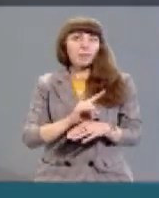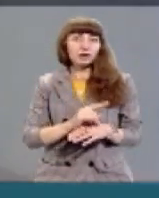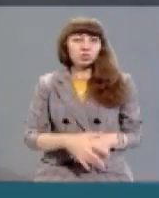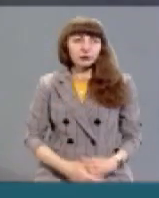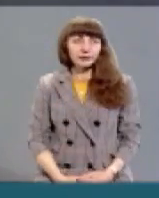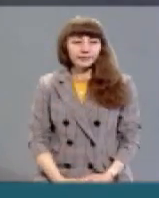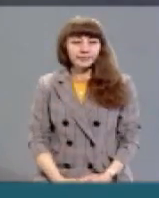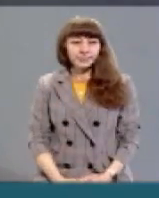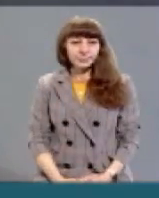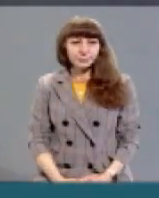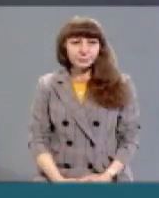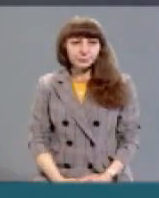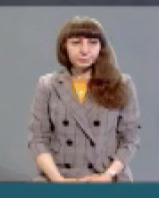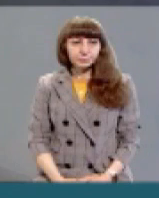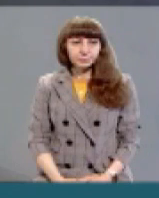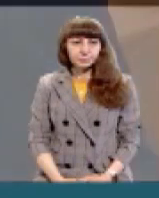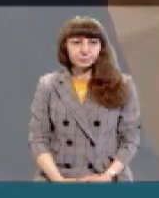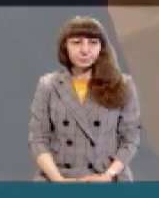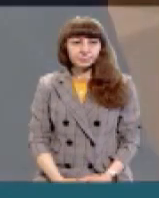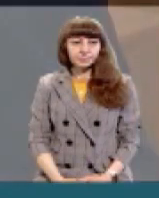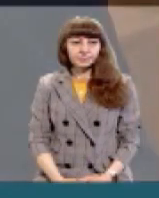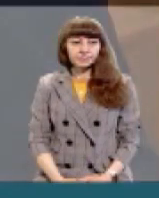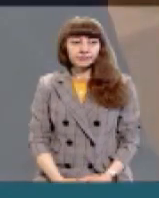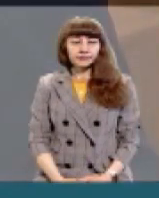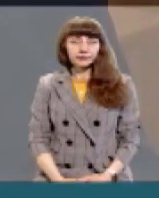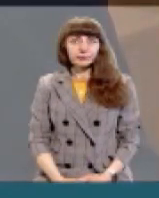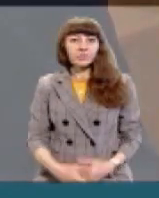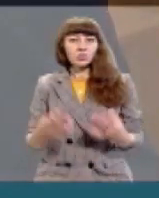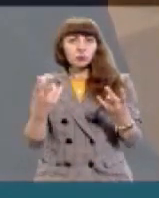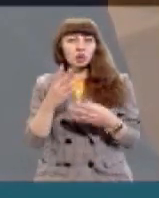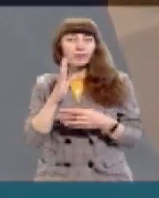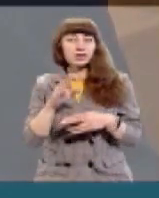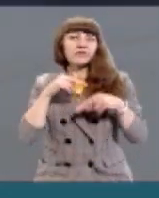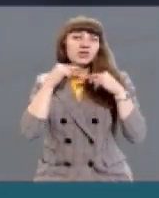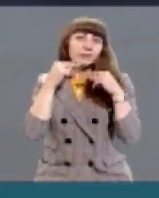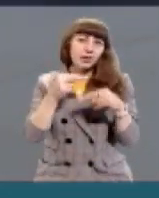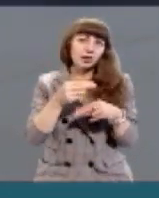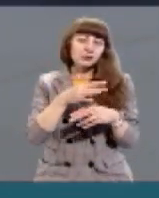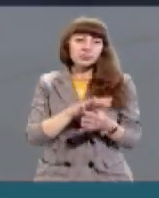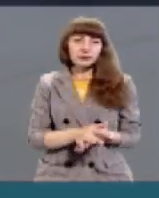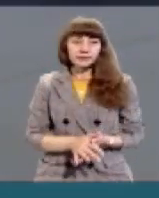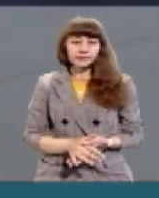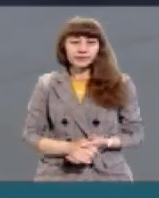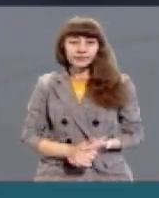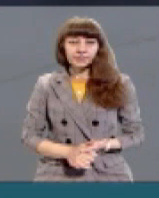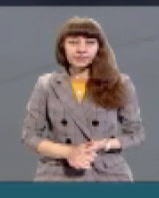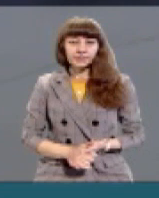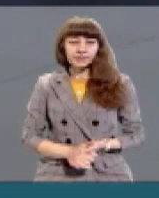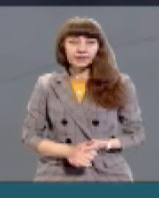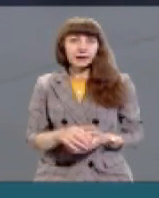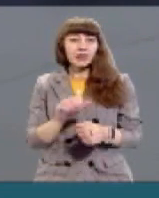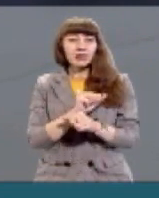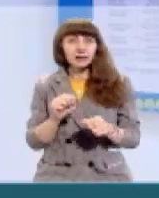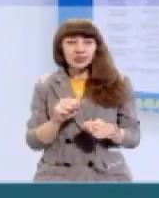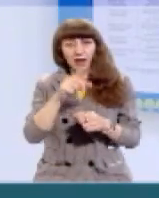келген хабарламалар және басқа да көптеген ескерту ақпараттарына өте мұқият болу керек. Жеке деректерді ешкімге бермеу керектігін